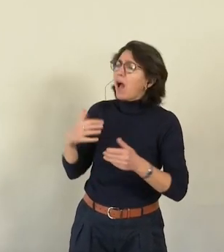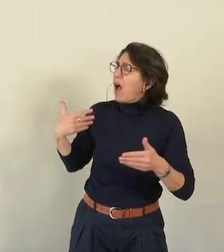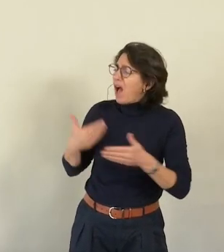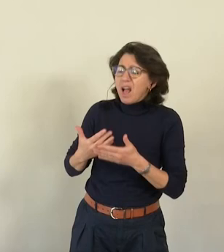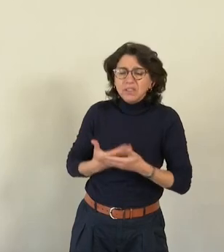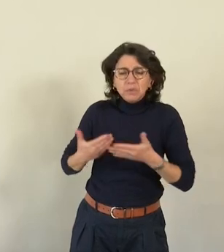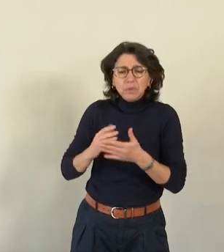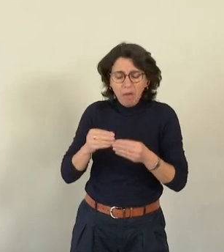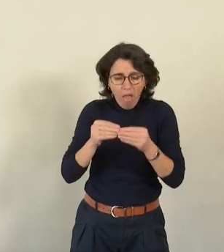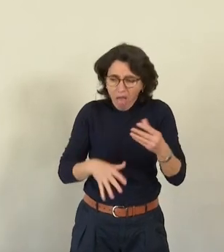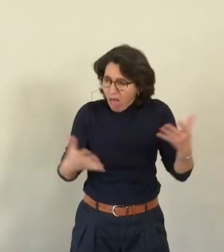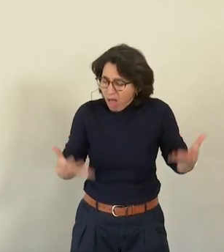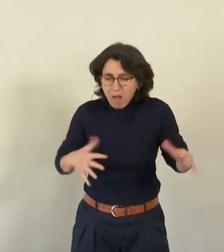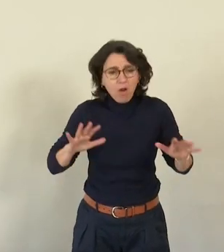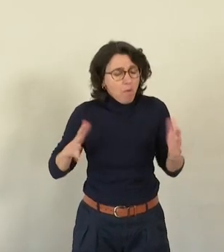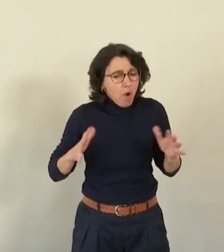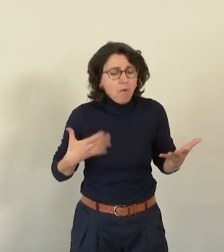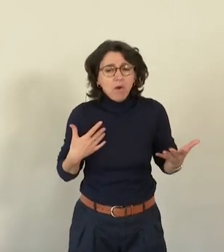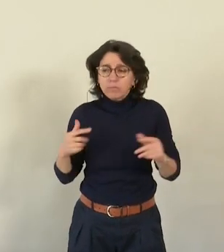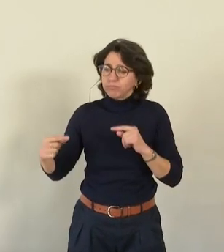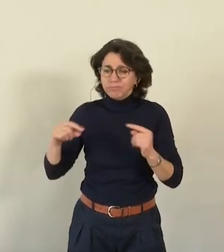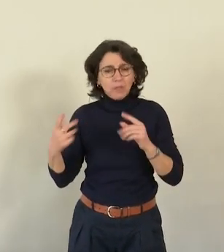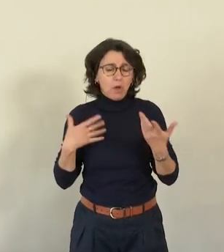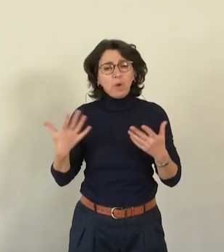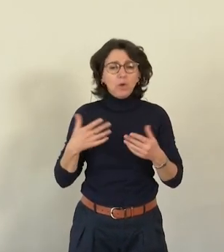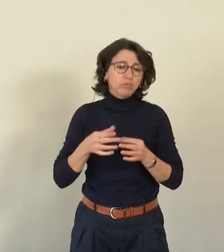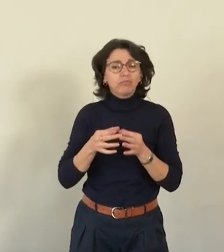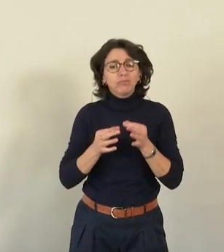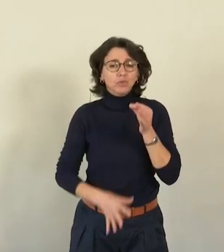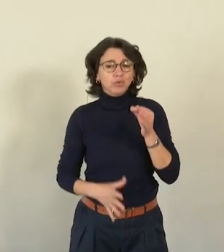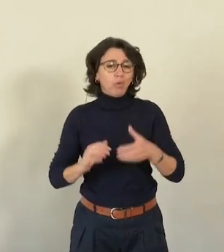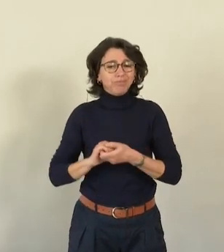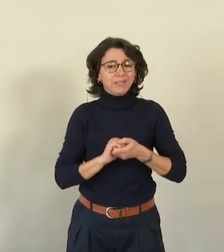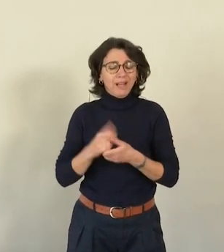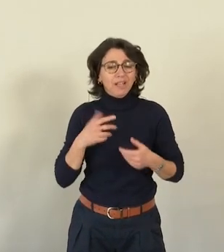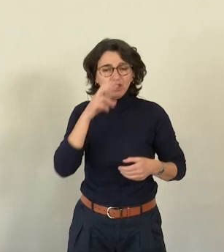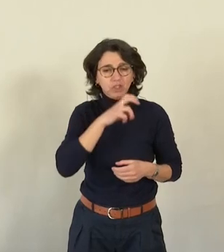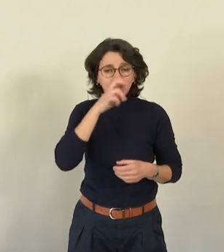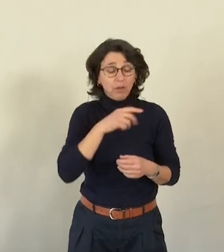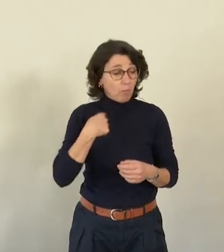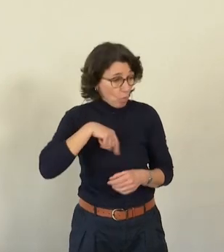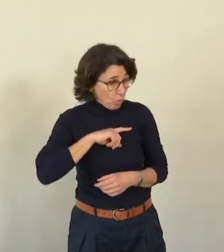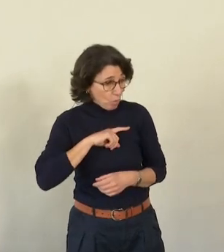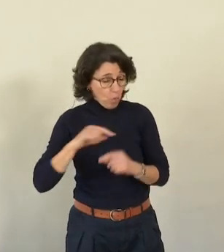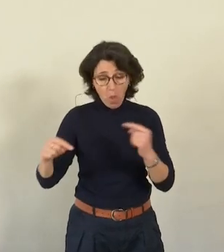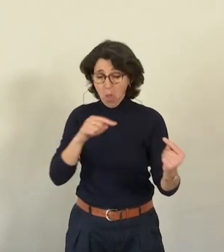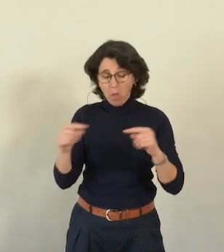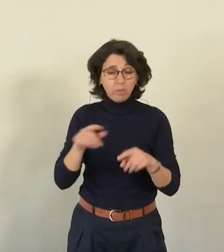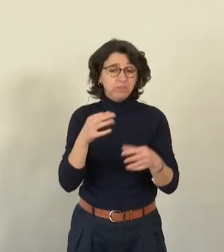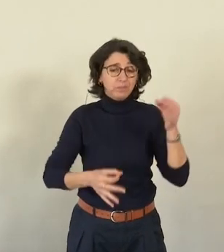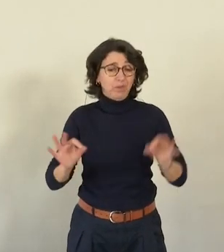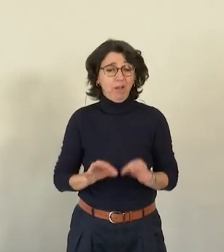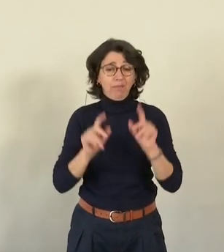souhaitez trouver une solution à amiable pour nous ces conflits devant les tribunaux avec les acteurs de la ville avec votre